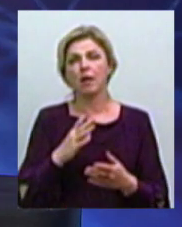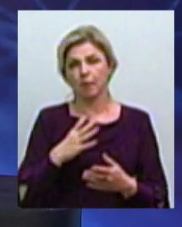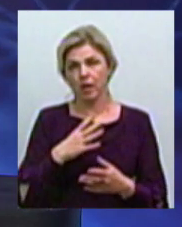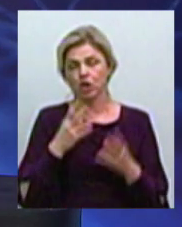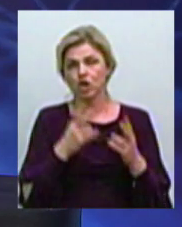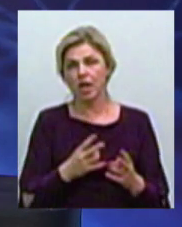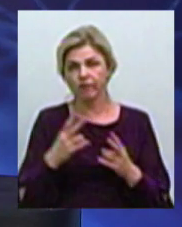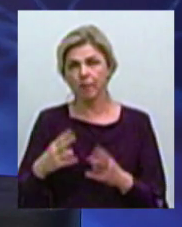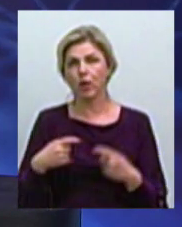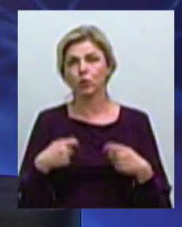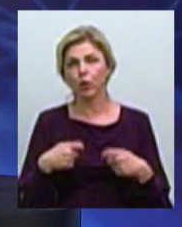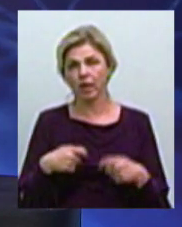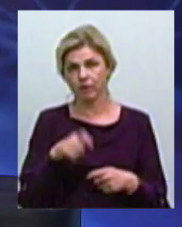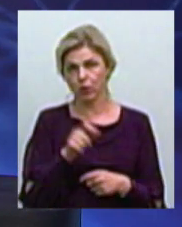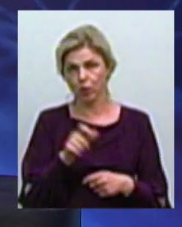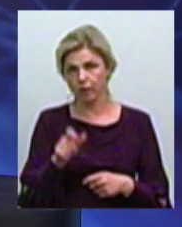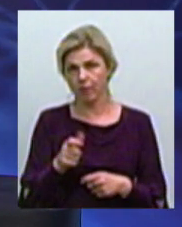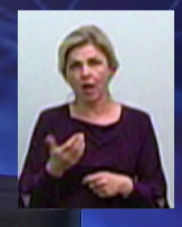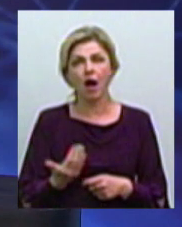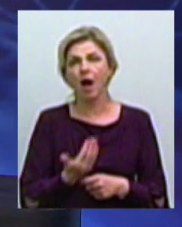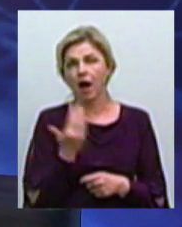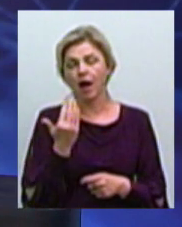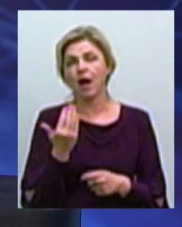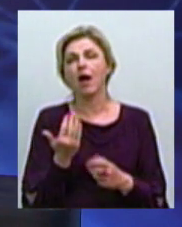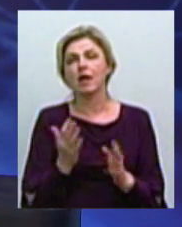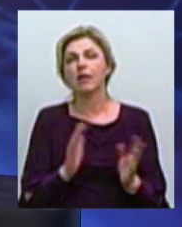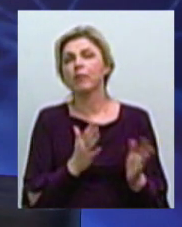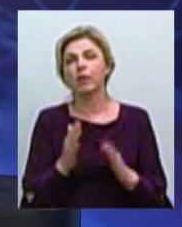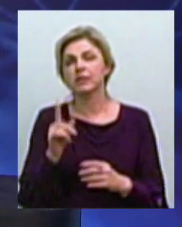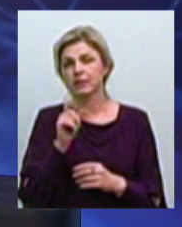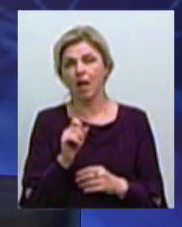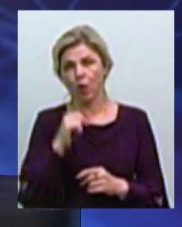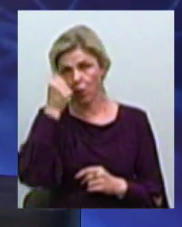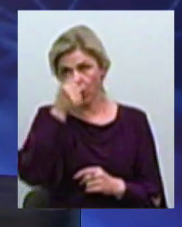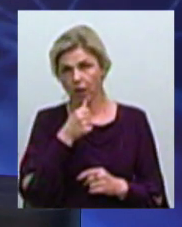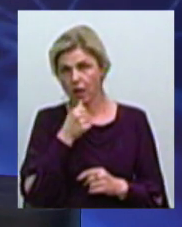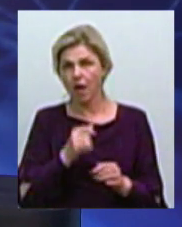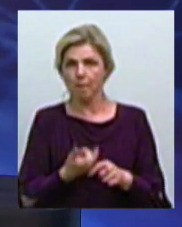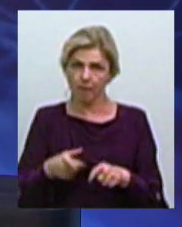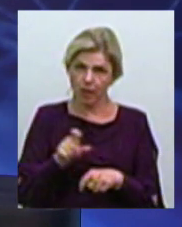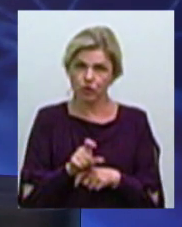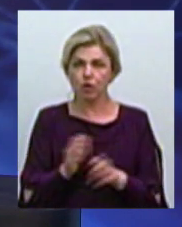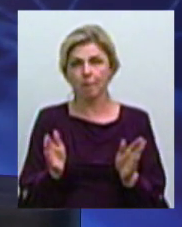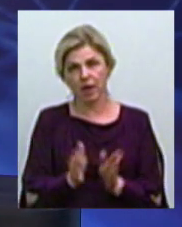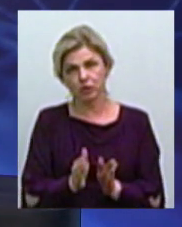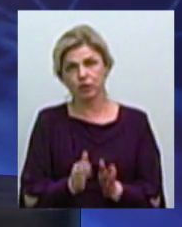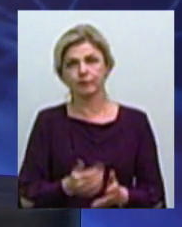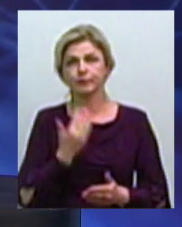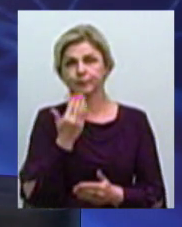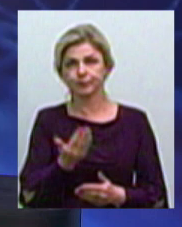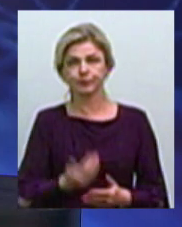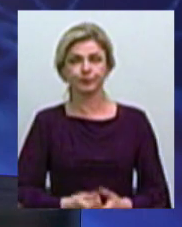торгівлі людьми? Яка тенденція за останні роки? Їх кількість збільшується чи зменшується?